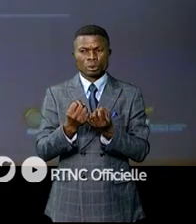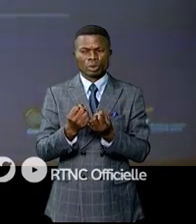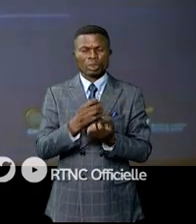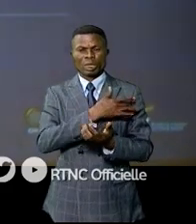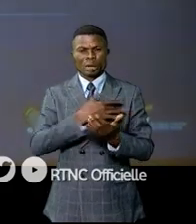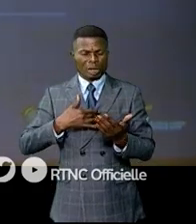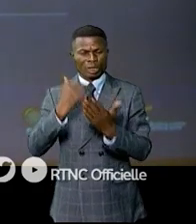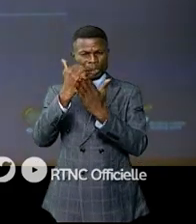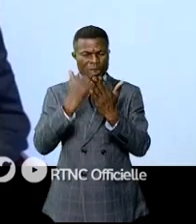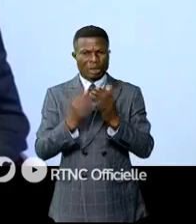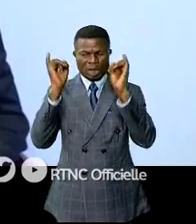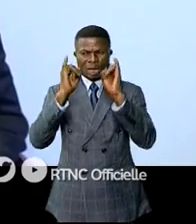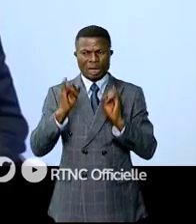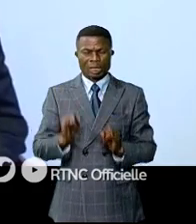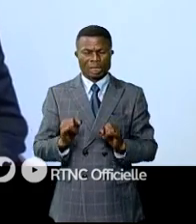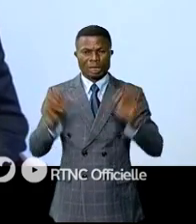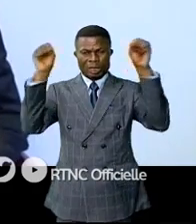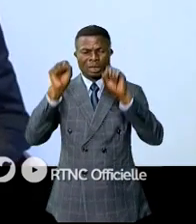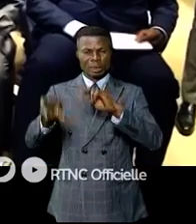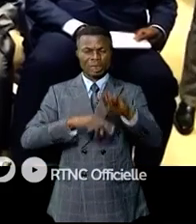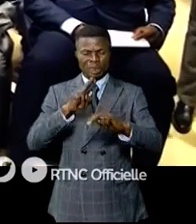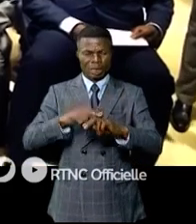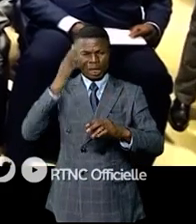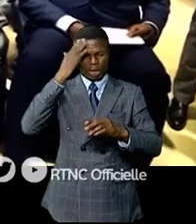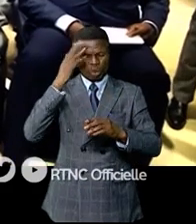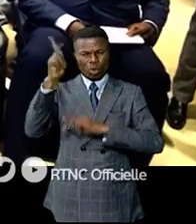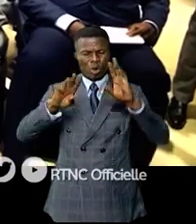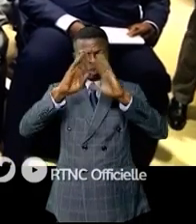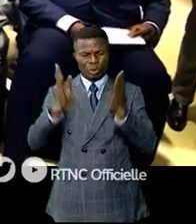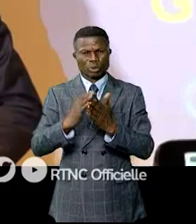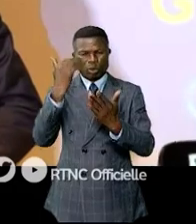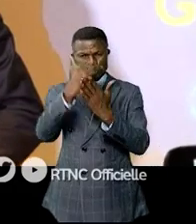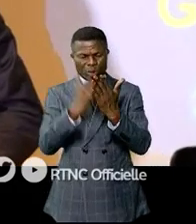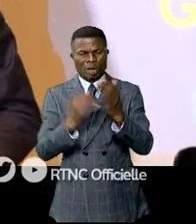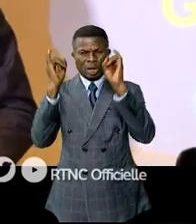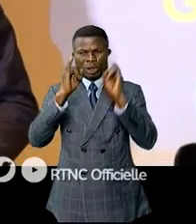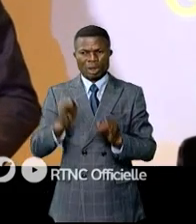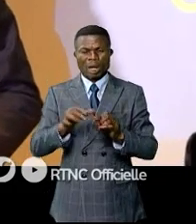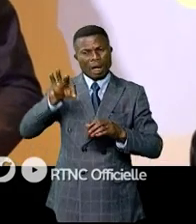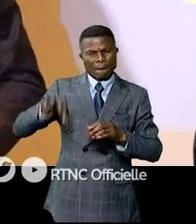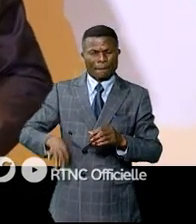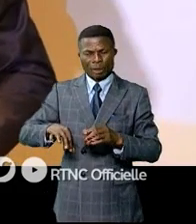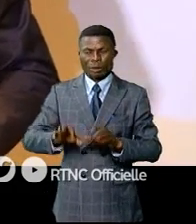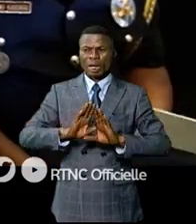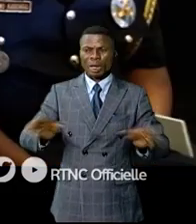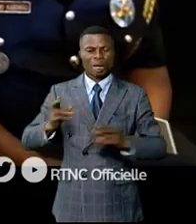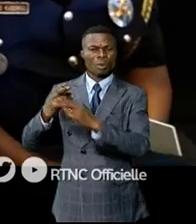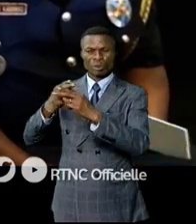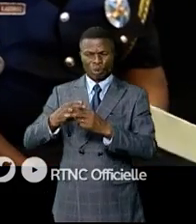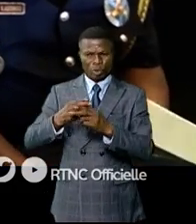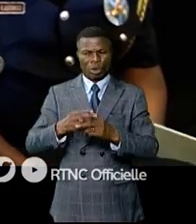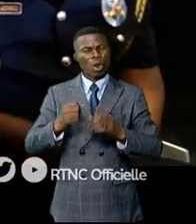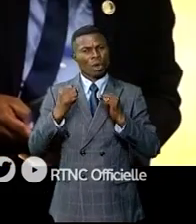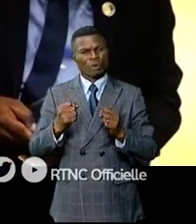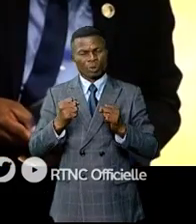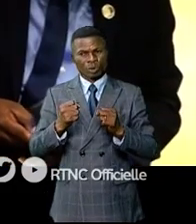L'identité digitale, un système national d'identification qui aura l'avantage de donner un accès sécurisé,